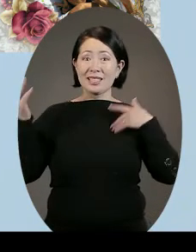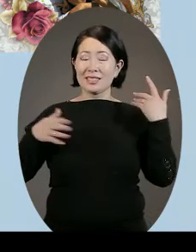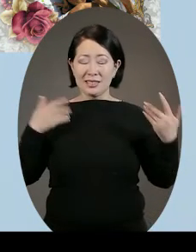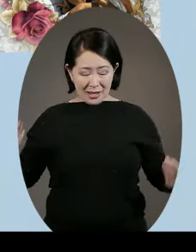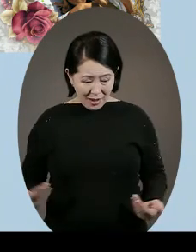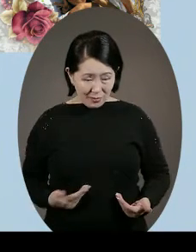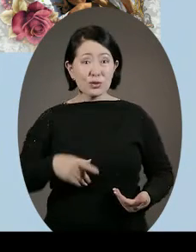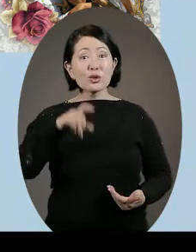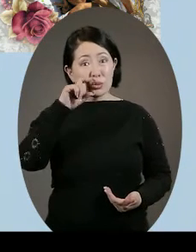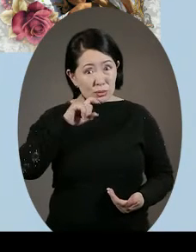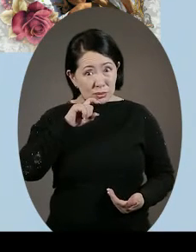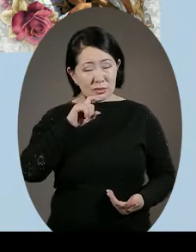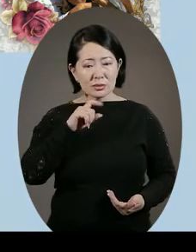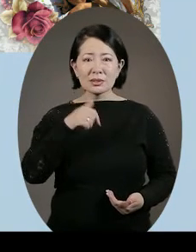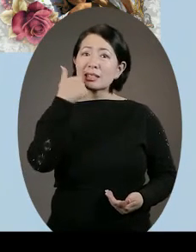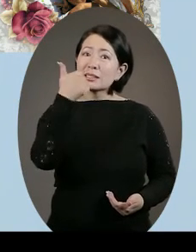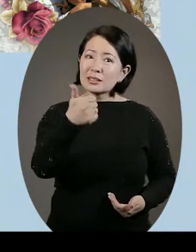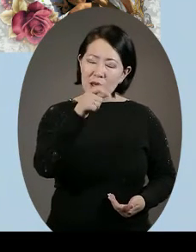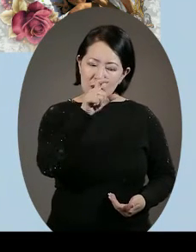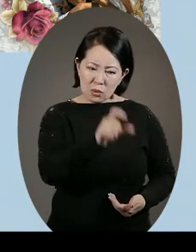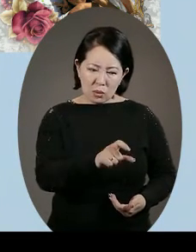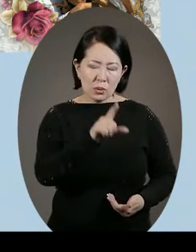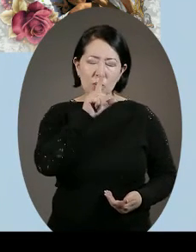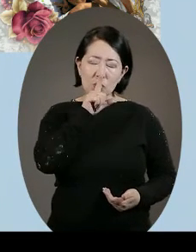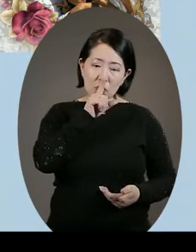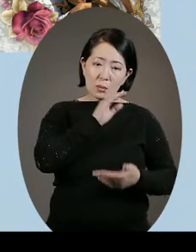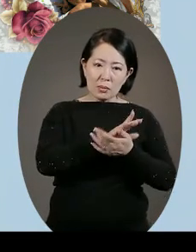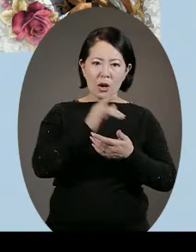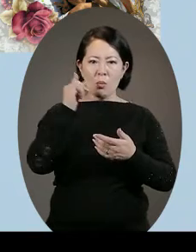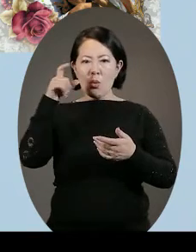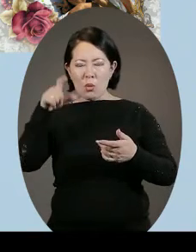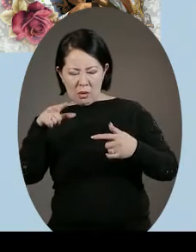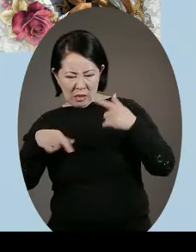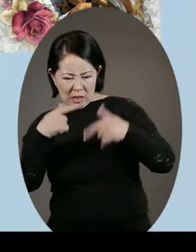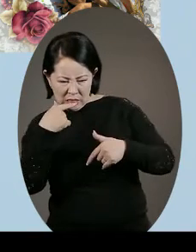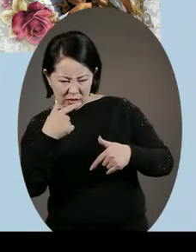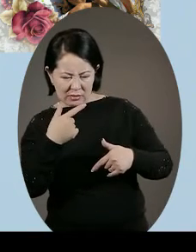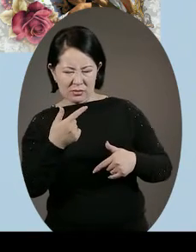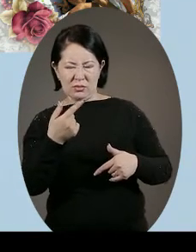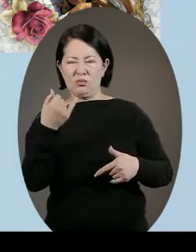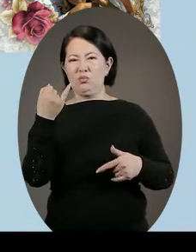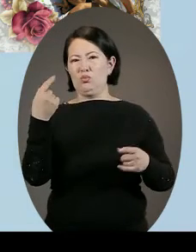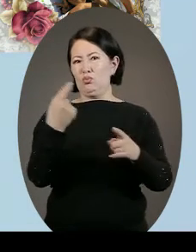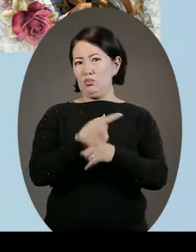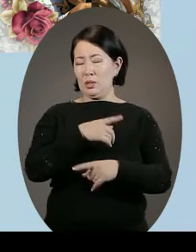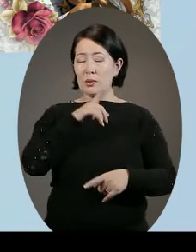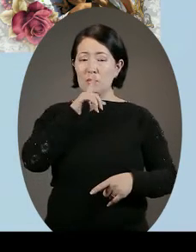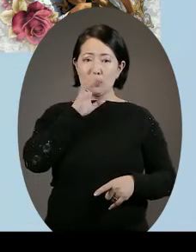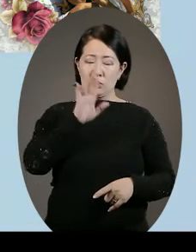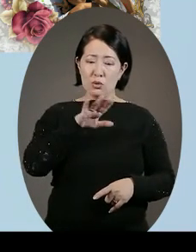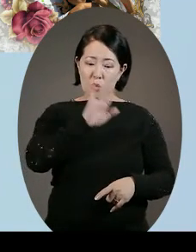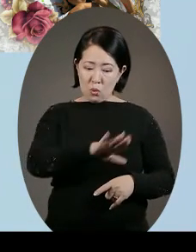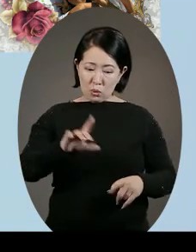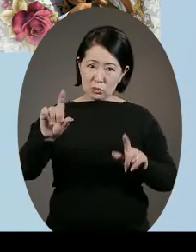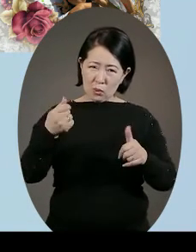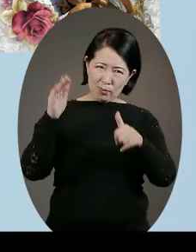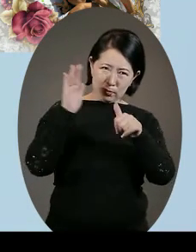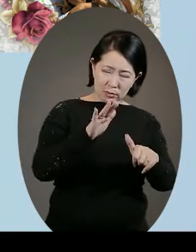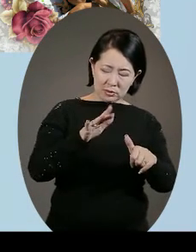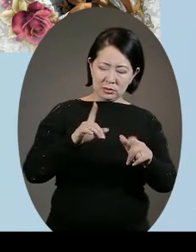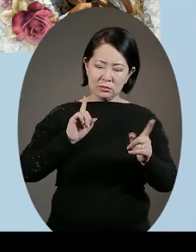гэж хүсэж байна. Тэгвэл сайн хүний дуугүй байдал муу хүний үйлдэлээс ч илүү хорвшигтай юм аа. Тиймээс хүүхдийн хүчирхийллийн